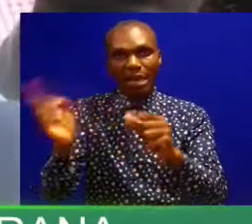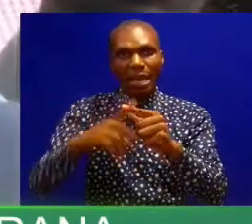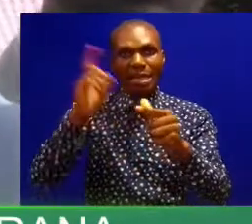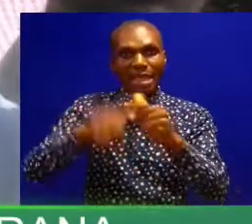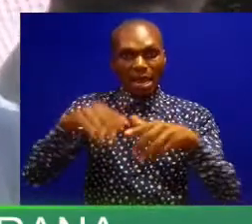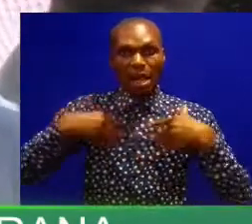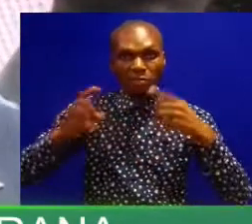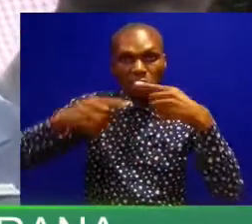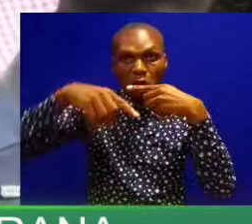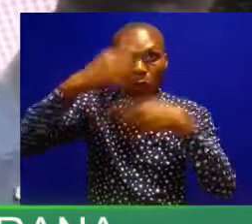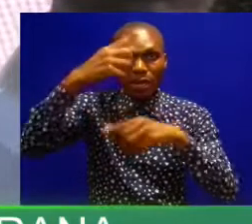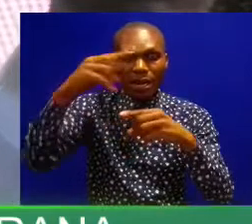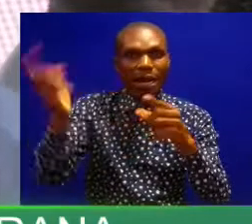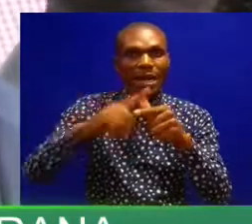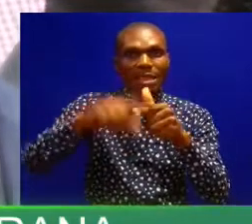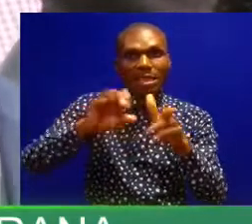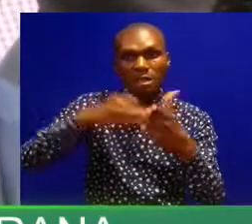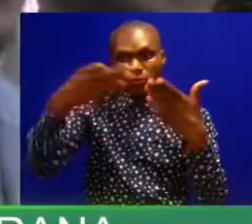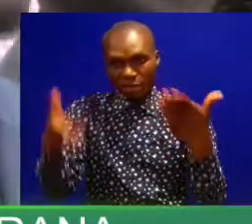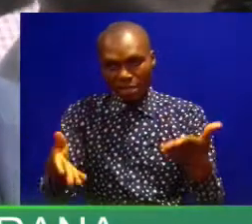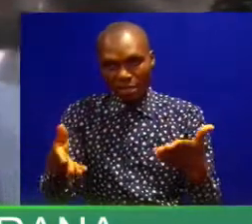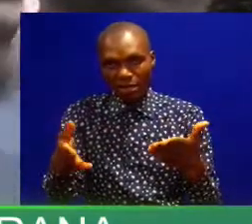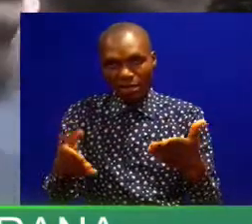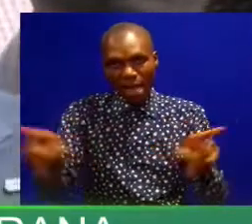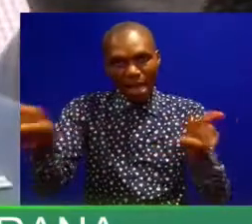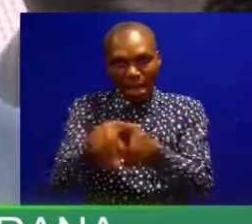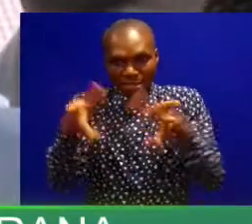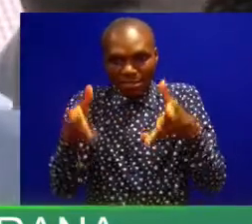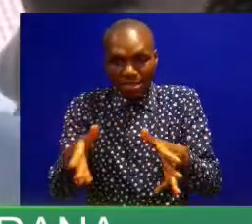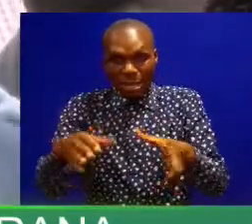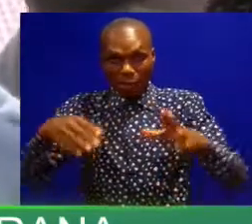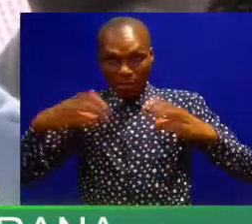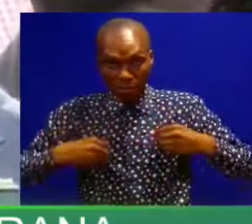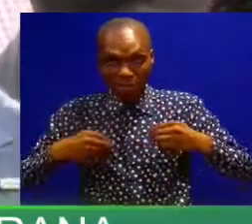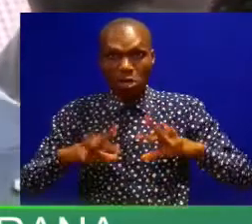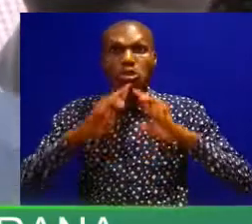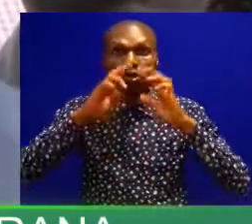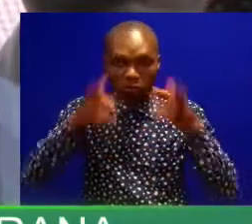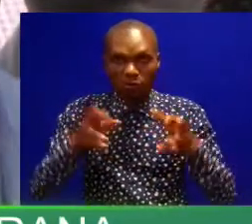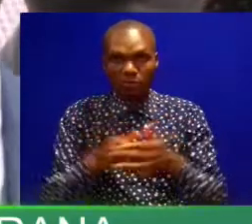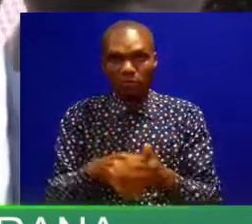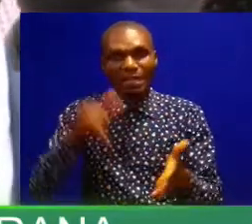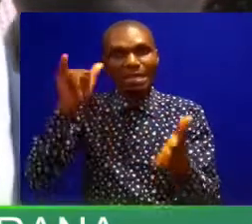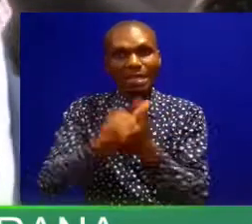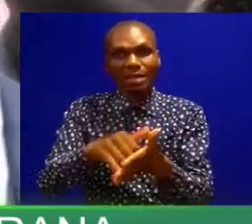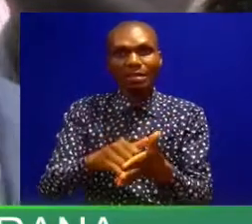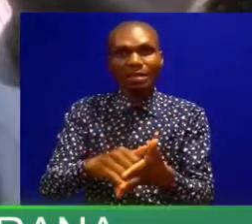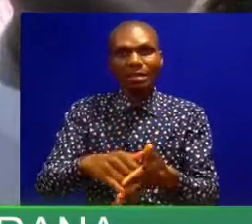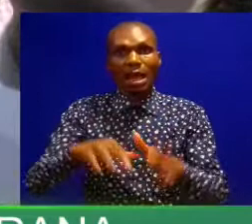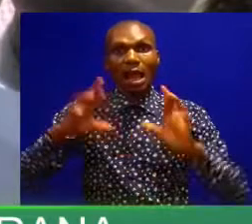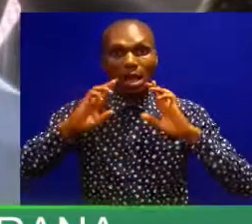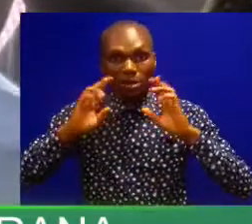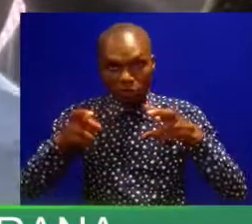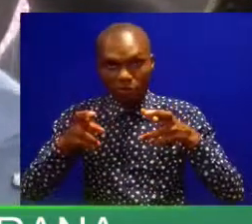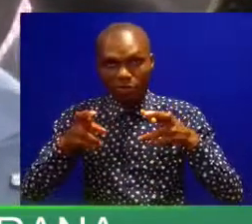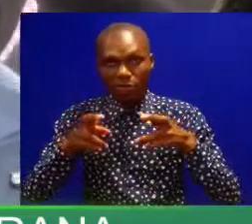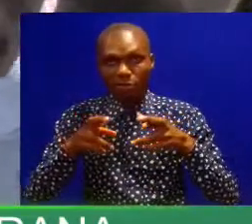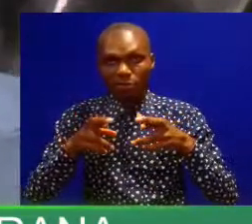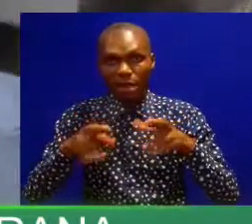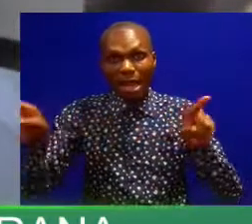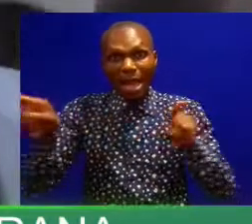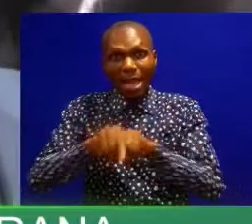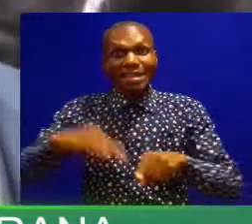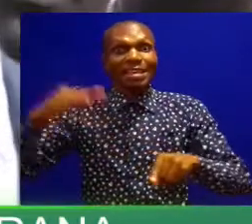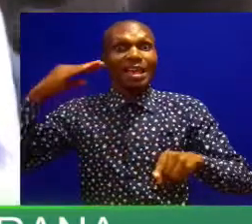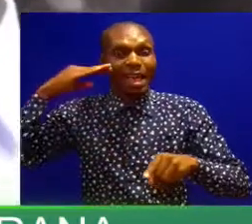na mshindi na yule ambayo ameshindwa so sisi tumekubali matokeo na tumekubali kama vichuwa